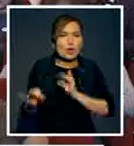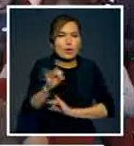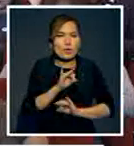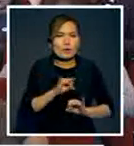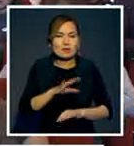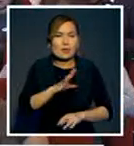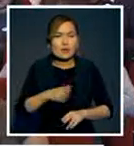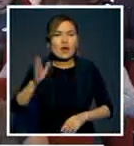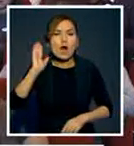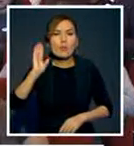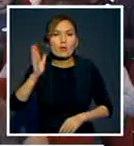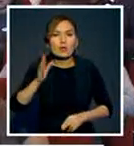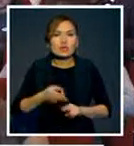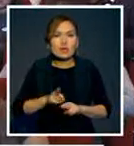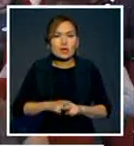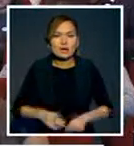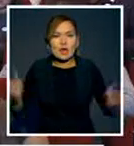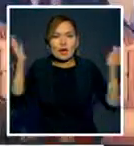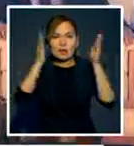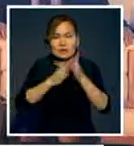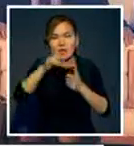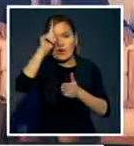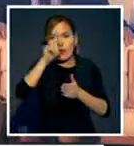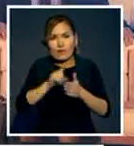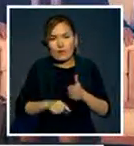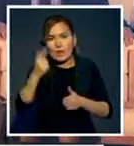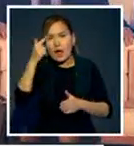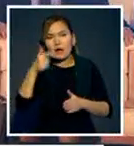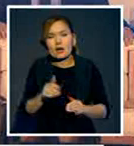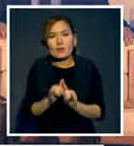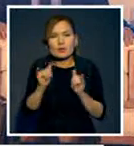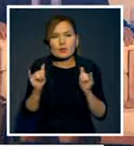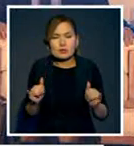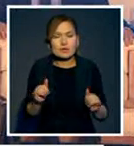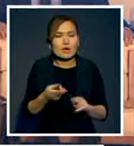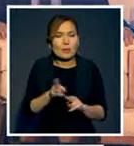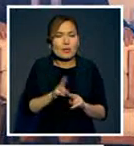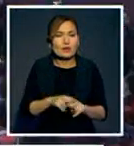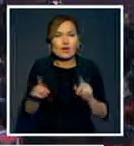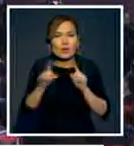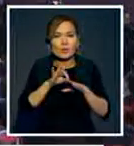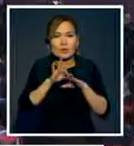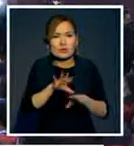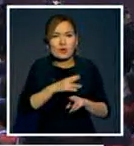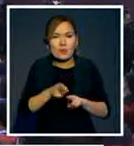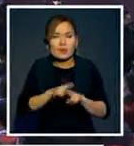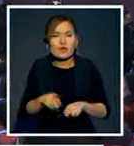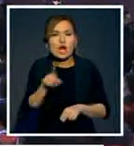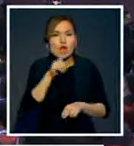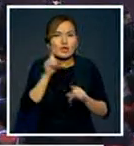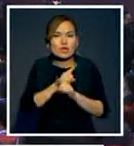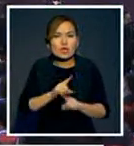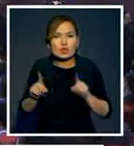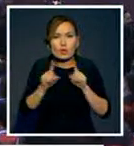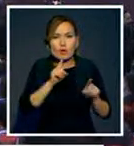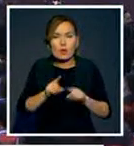талқыланды. Болашаққа бағдар рухани жаңғыру мақаласында айтылған міндеттерді орындау жайы пысықталды. Дәстүрлі құндылықтарды дәріптейтін жастар